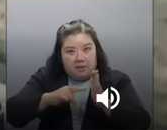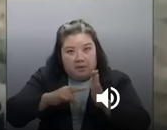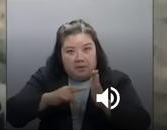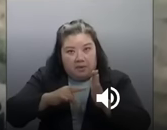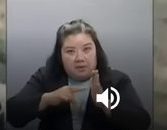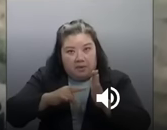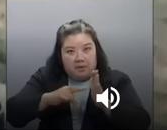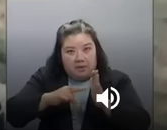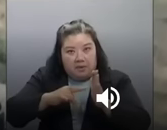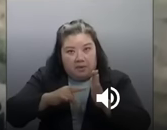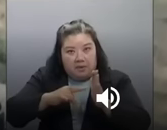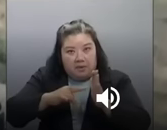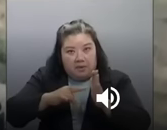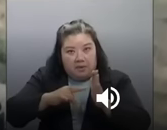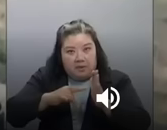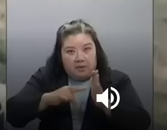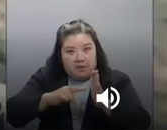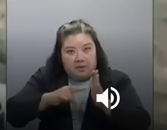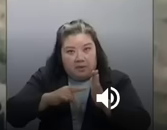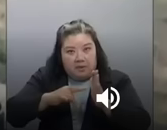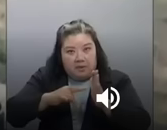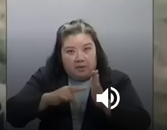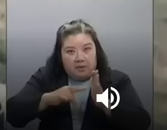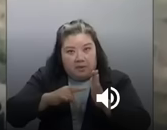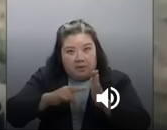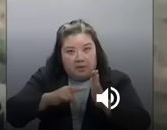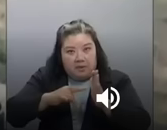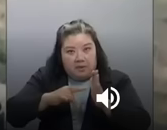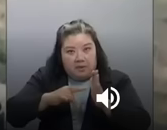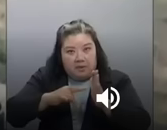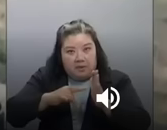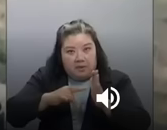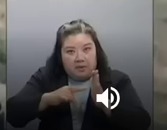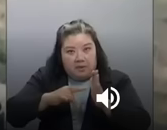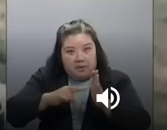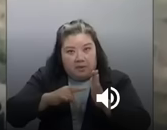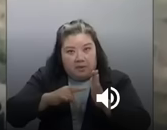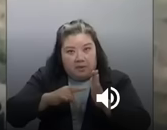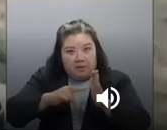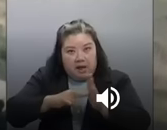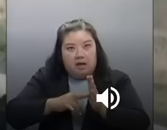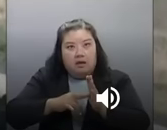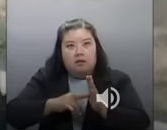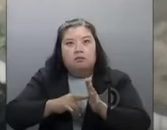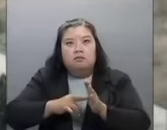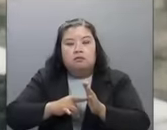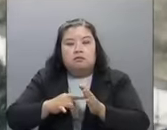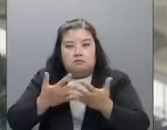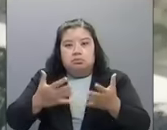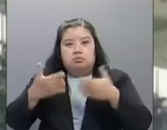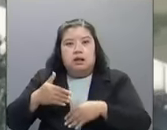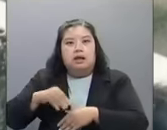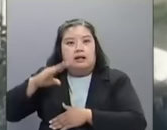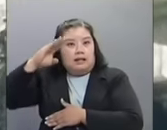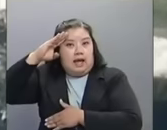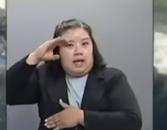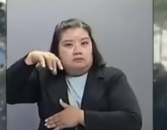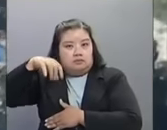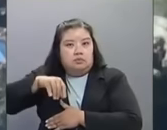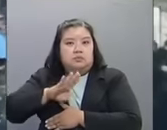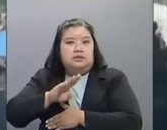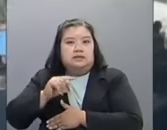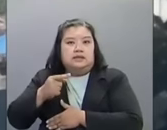เกือติดผ้าพอโคเอาไว้นี่หนอไม่เวด้าตาลอตักเล BGF อัตาเปอร์อปู F ถูกสร้างขึ้นได้ไม่